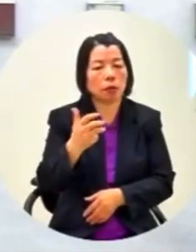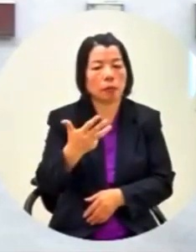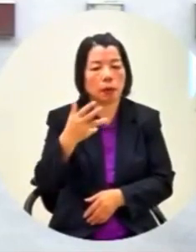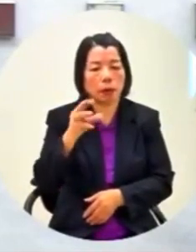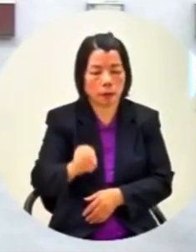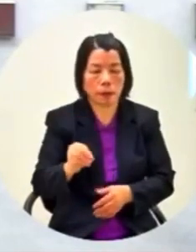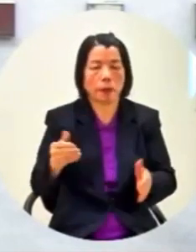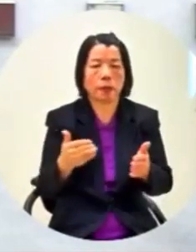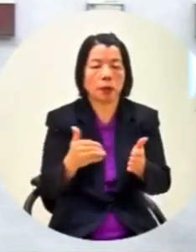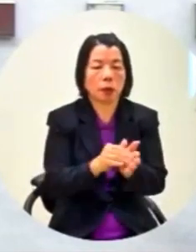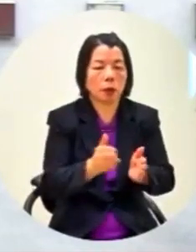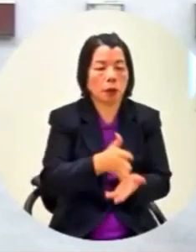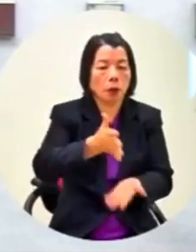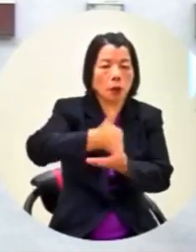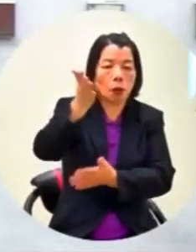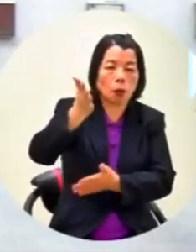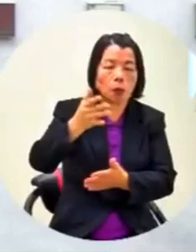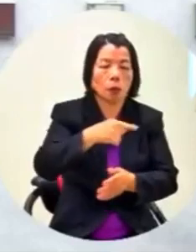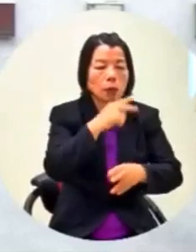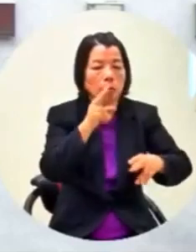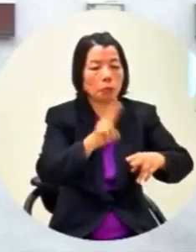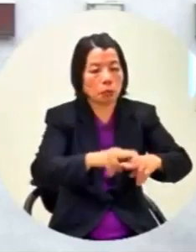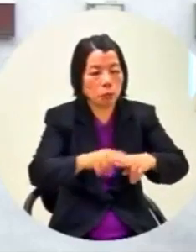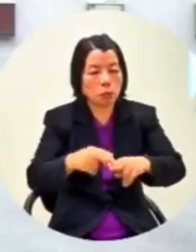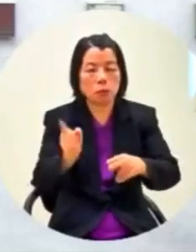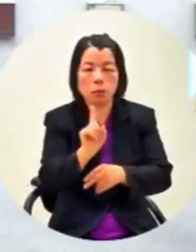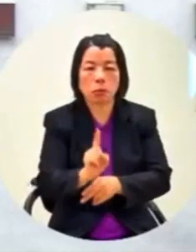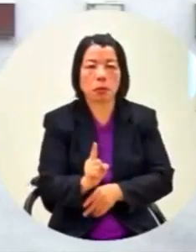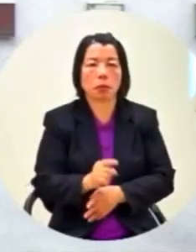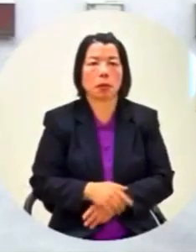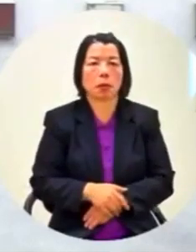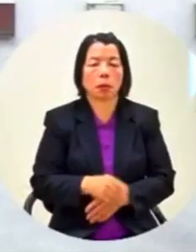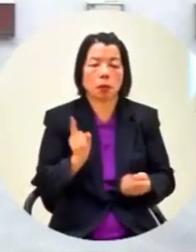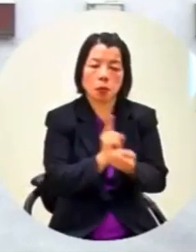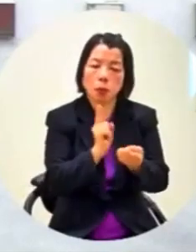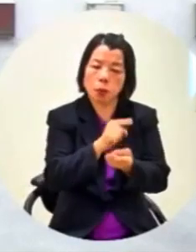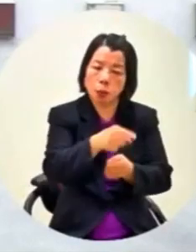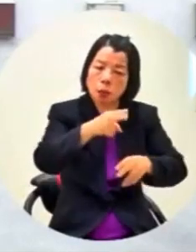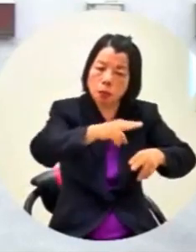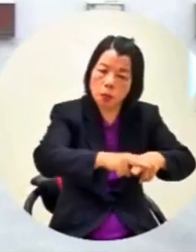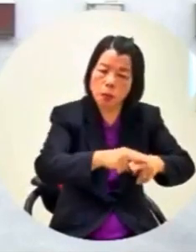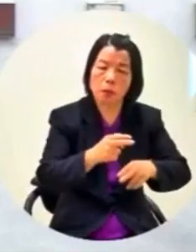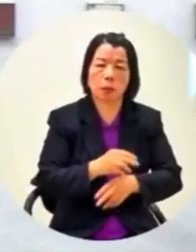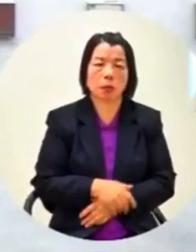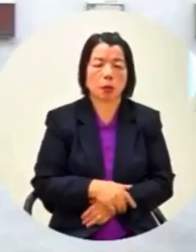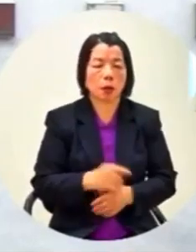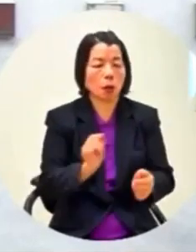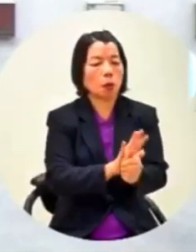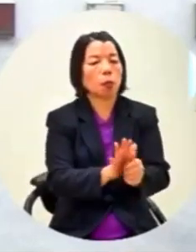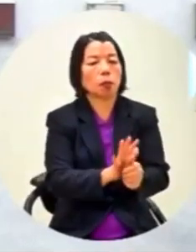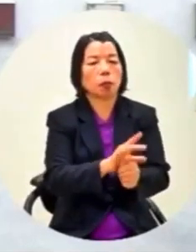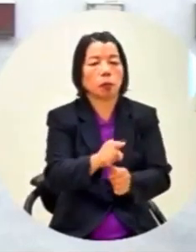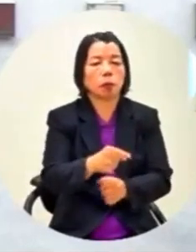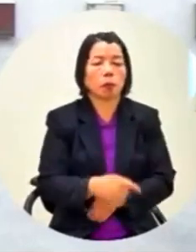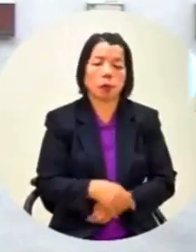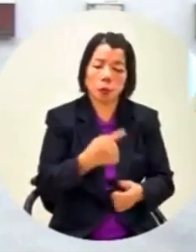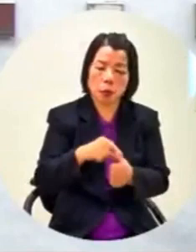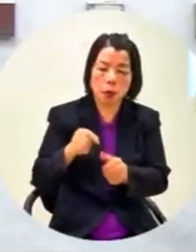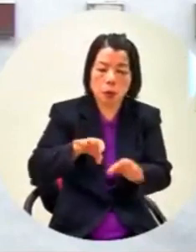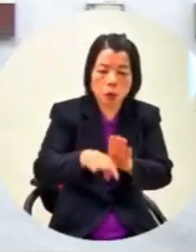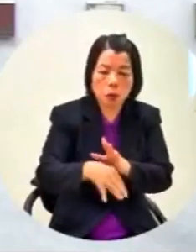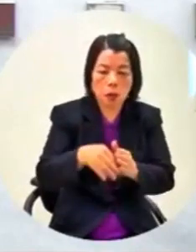因为停业或者歇业，暂停的部分一些场域，也主动辅导较低税率的课